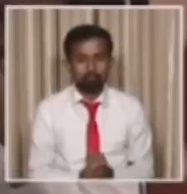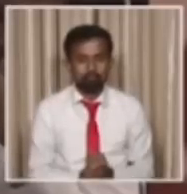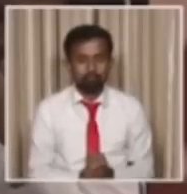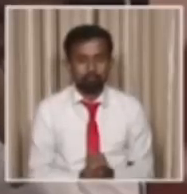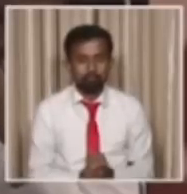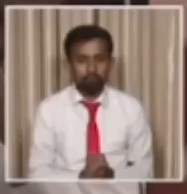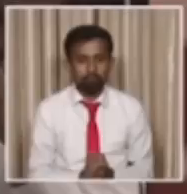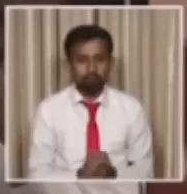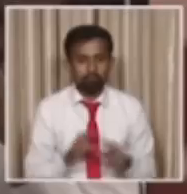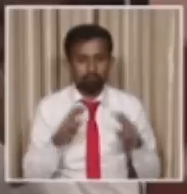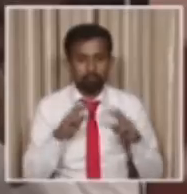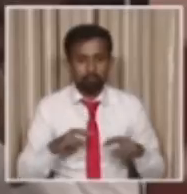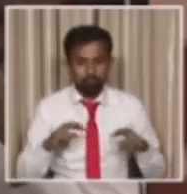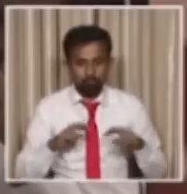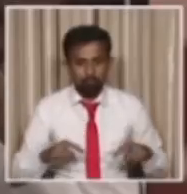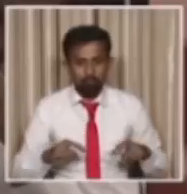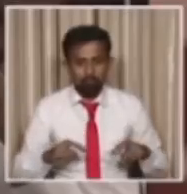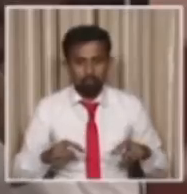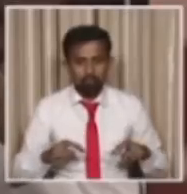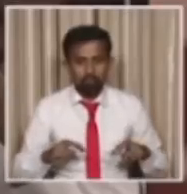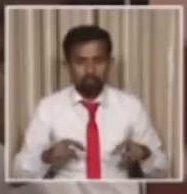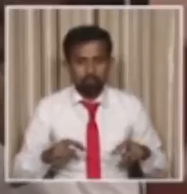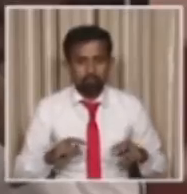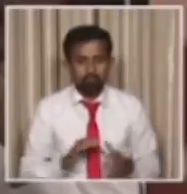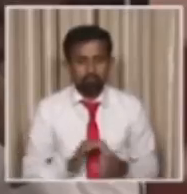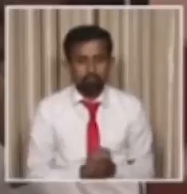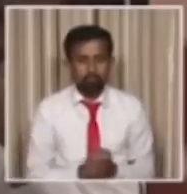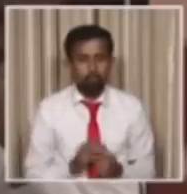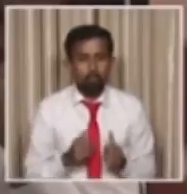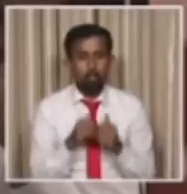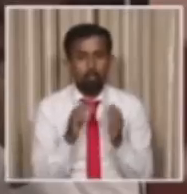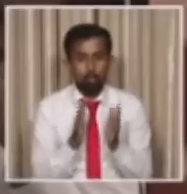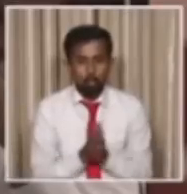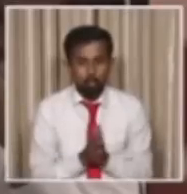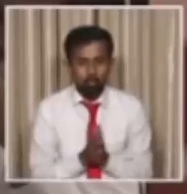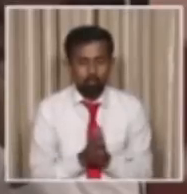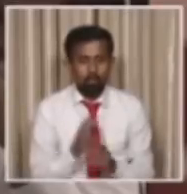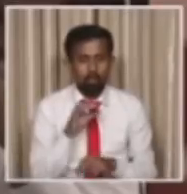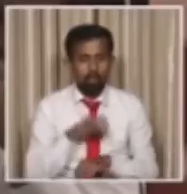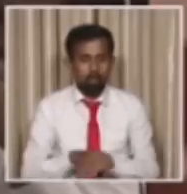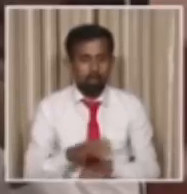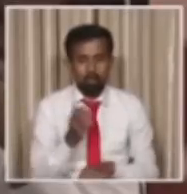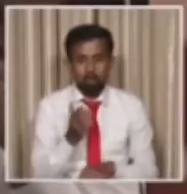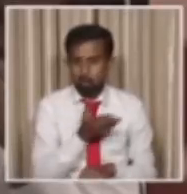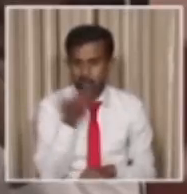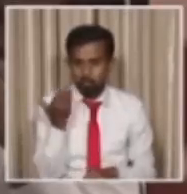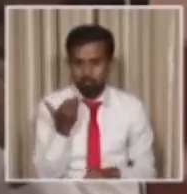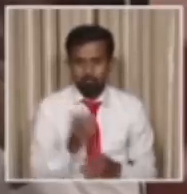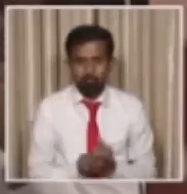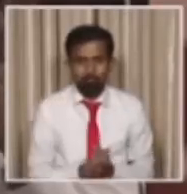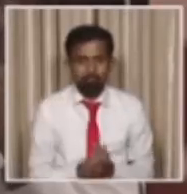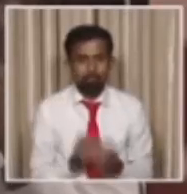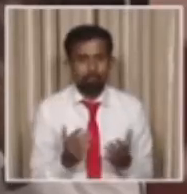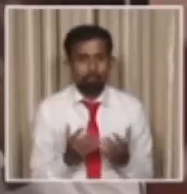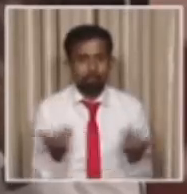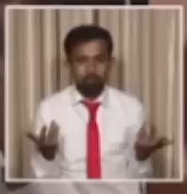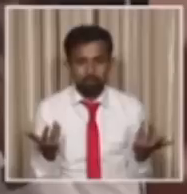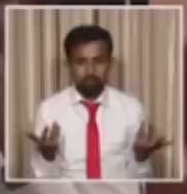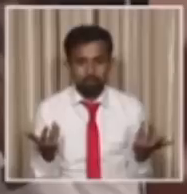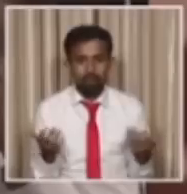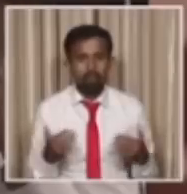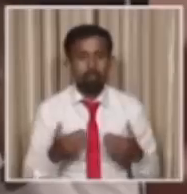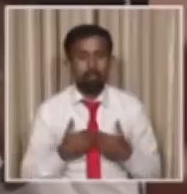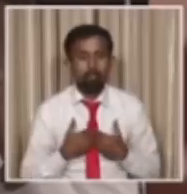එතකොට මේ විමර්ශන වලින් එතකොට මේ සියලු දේ අපිට දැනගන්න පුළුවන්. නැත්තම් වෙන්නේ